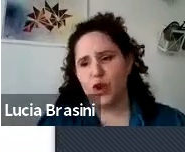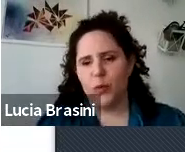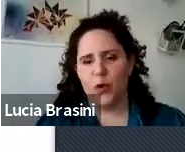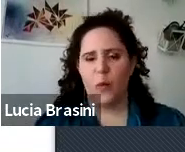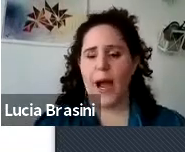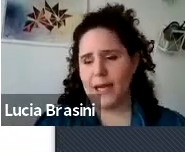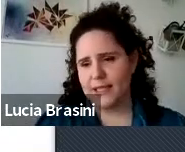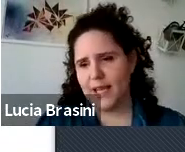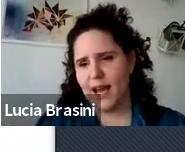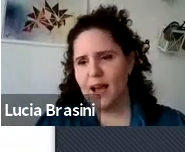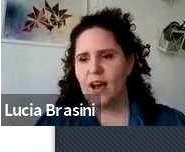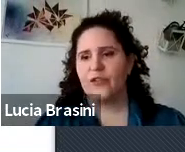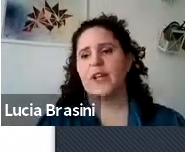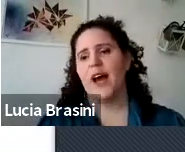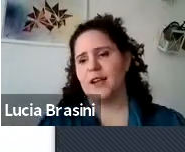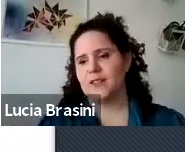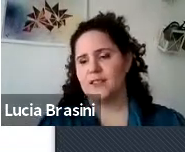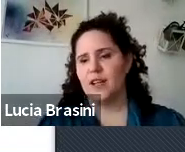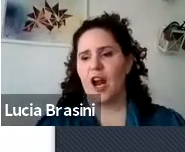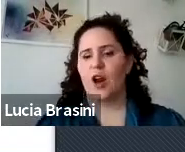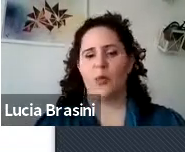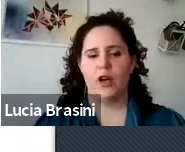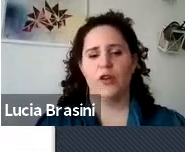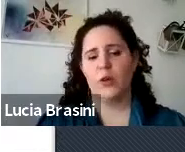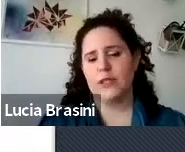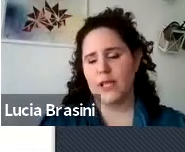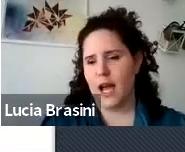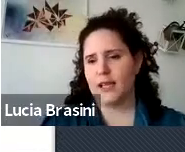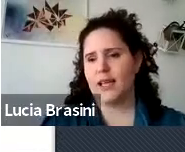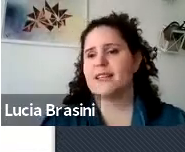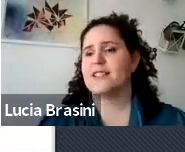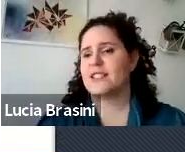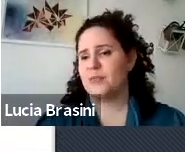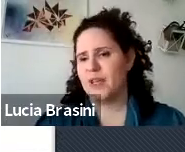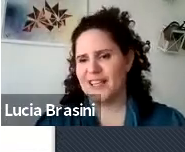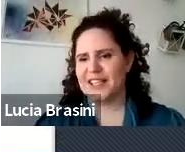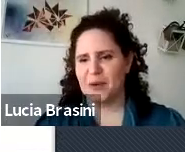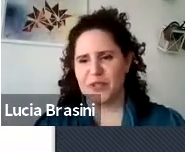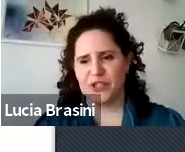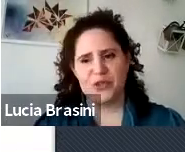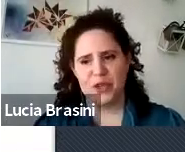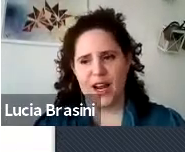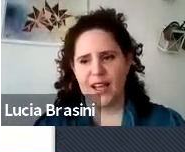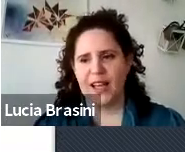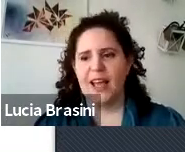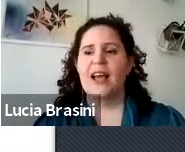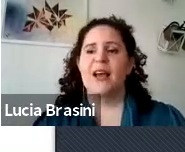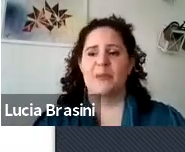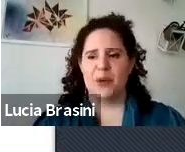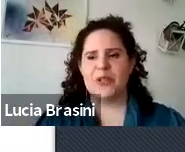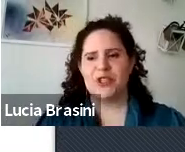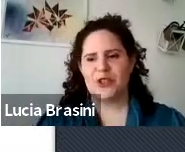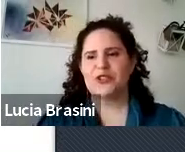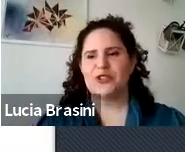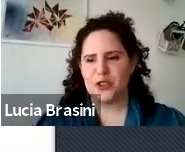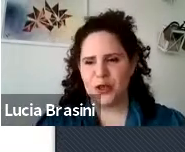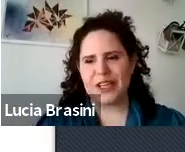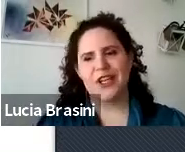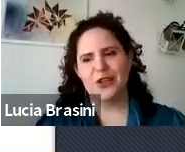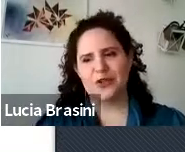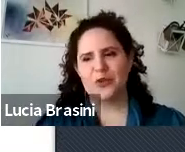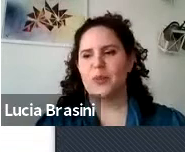perché purtroppo non basta affidarsi alla buona volontà e alla sensibilità della persona. Per questo